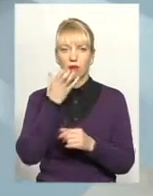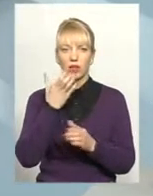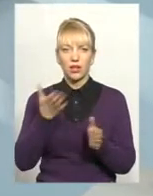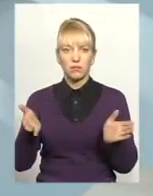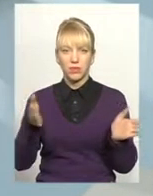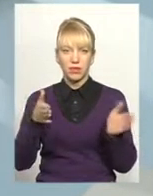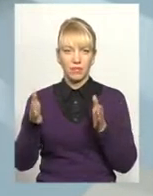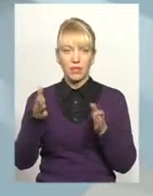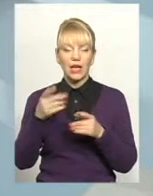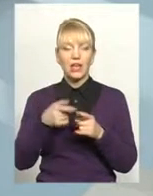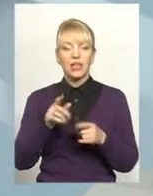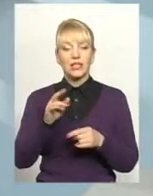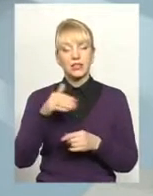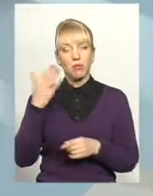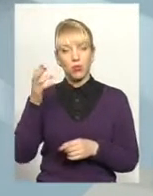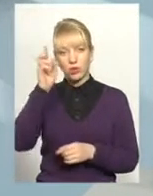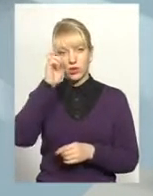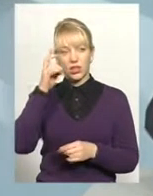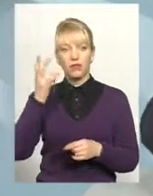боку держави варто було б